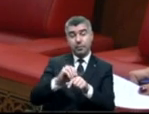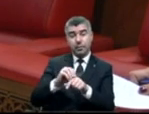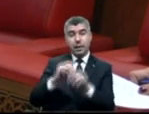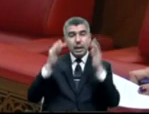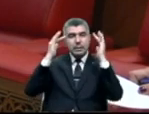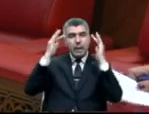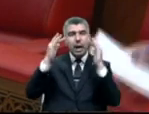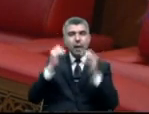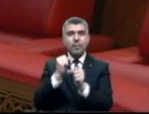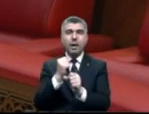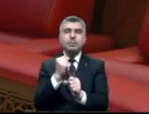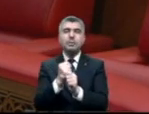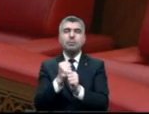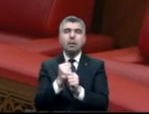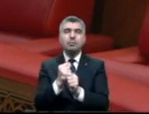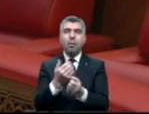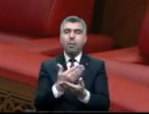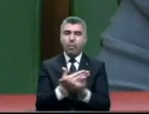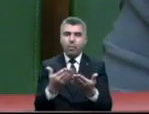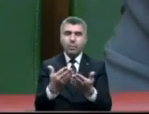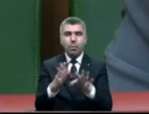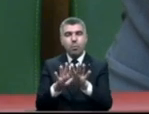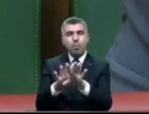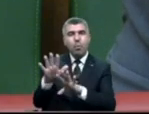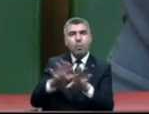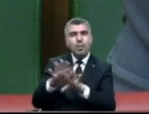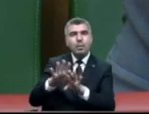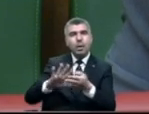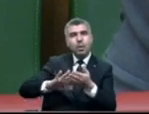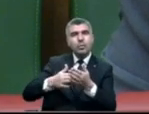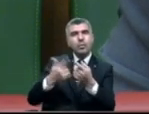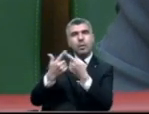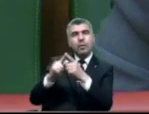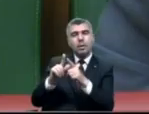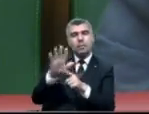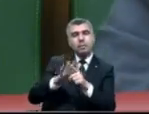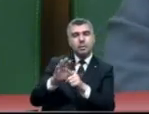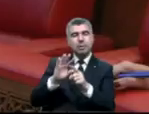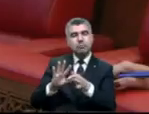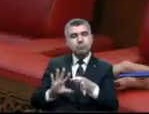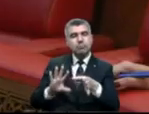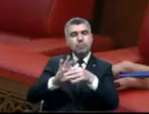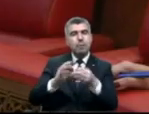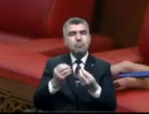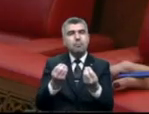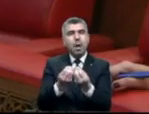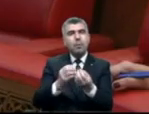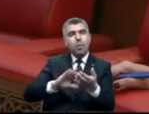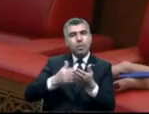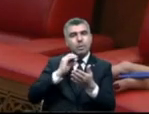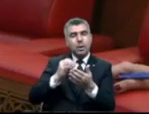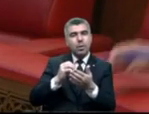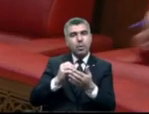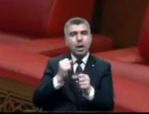ثقافة العمل بكل مكوناتها، من مبادرة خاصة وإدماج جميع الفئات وإشراك مختلف الطاقات في السوق